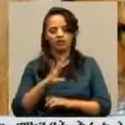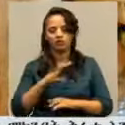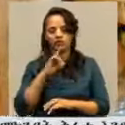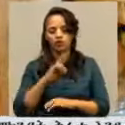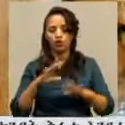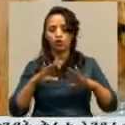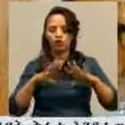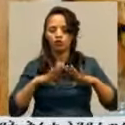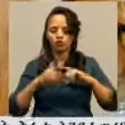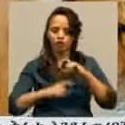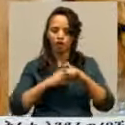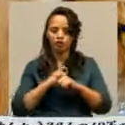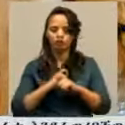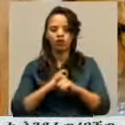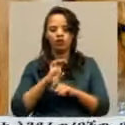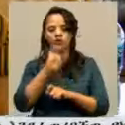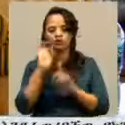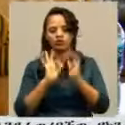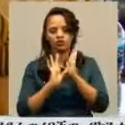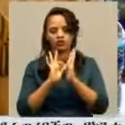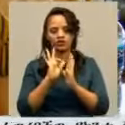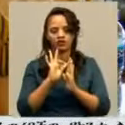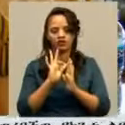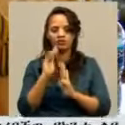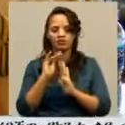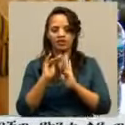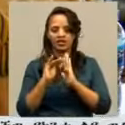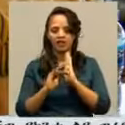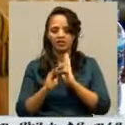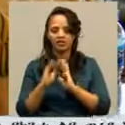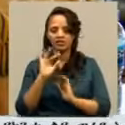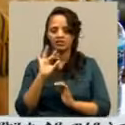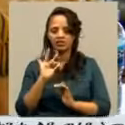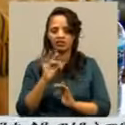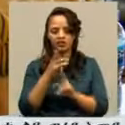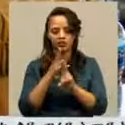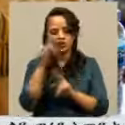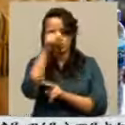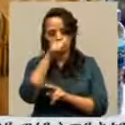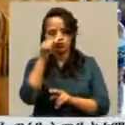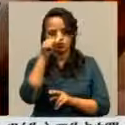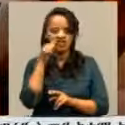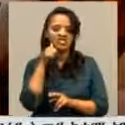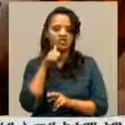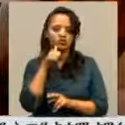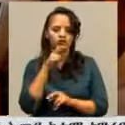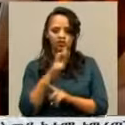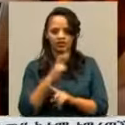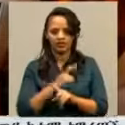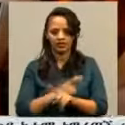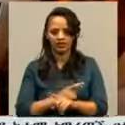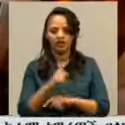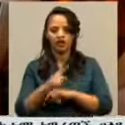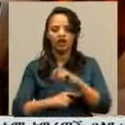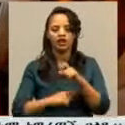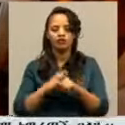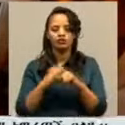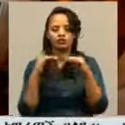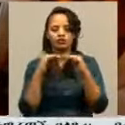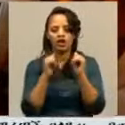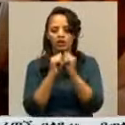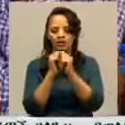በዓሉ በየአመቱ እንደ አውሮፓውያን አቆጣጠር መጋቢት 8 ይከበራል። ኢትዮጵያም የሴቶችን ቀን ከዓለም እኩል